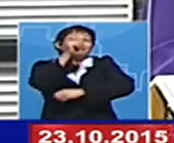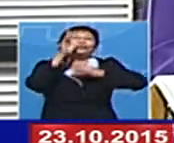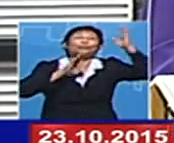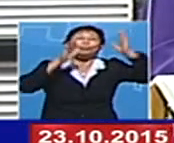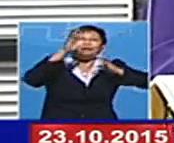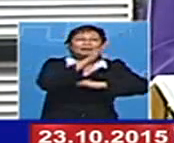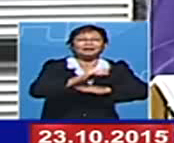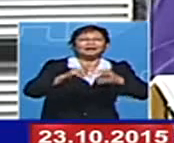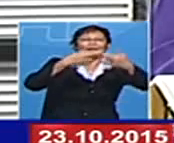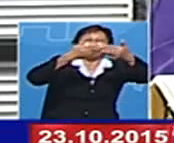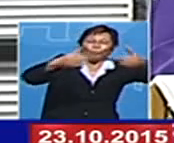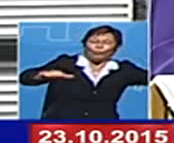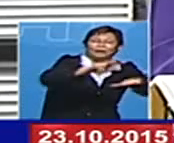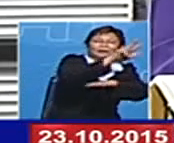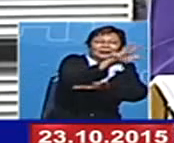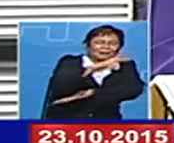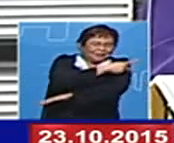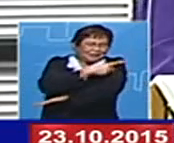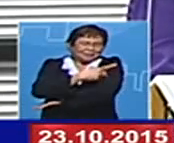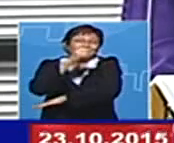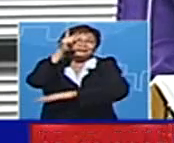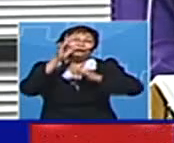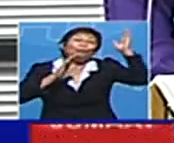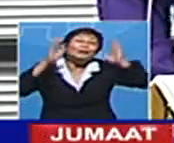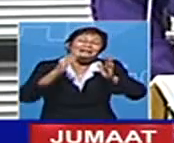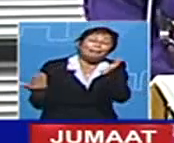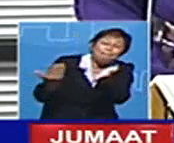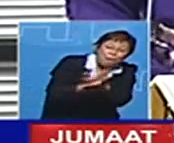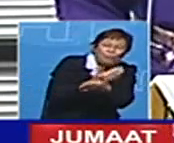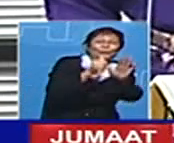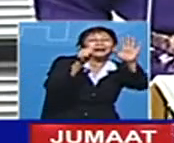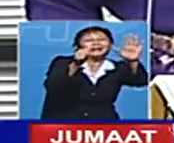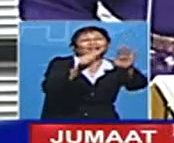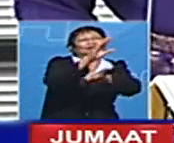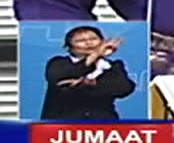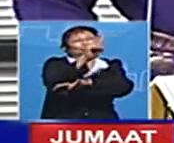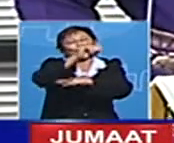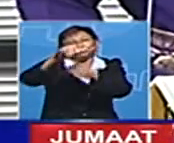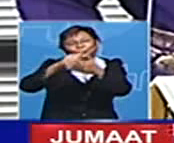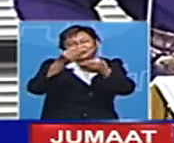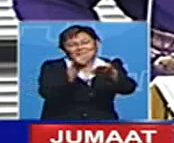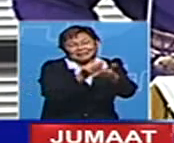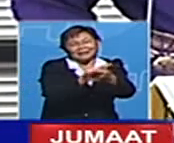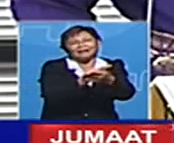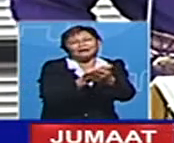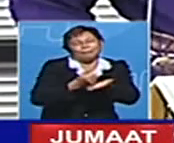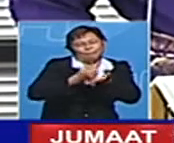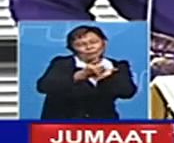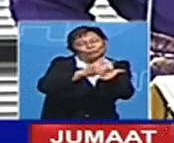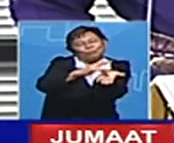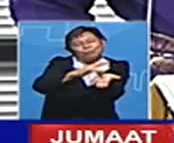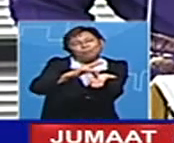ada dan pembukaan 33 klinik sat Malaysia baru keen R2 juta untuk bantuan